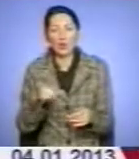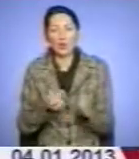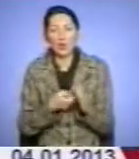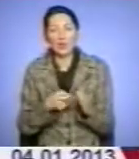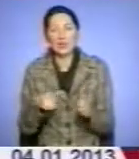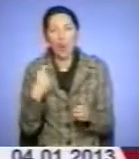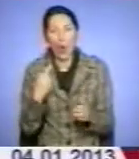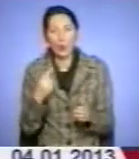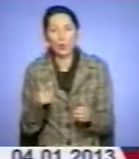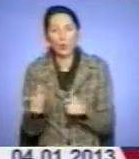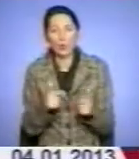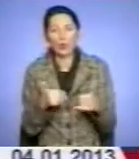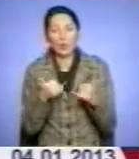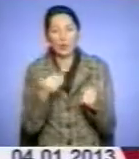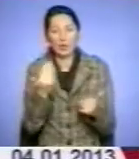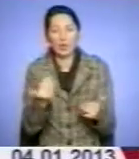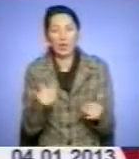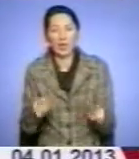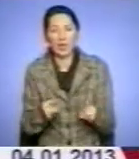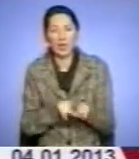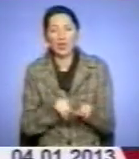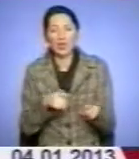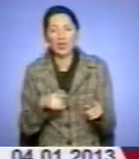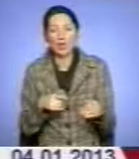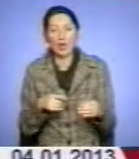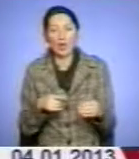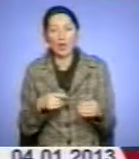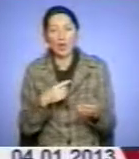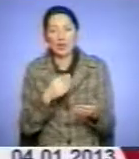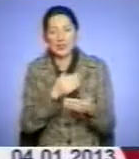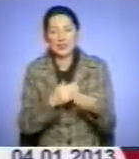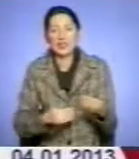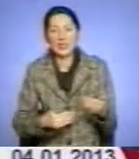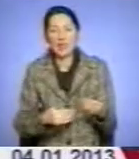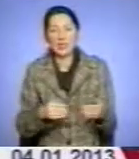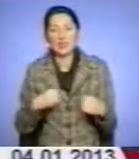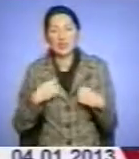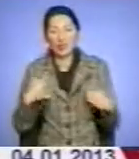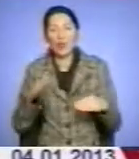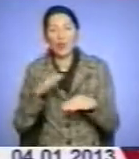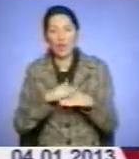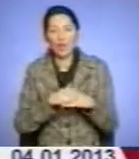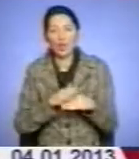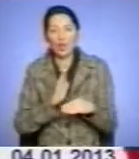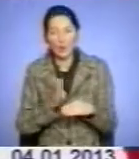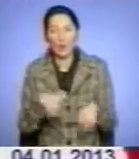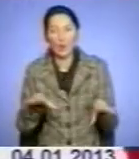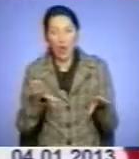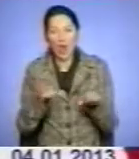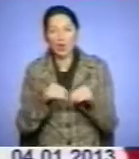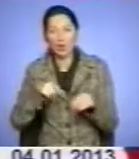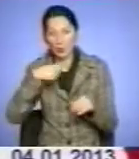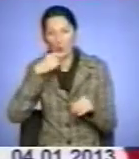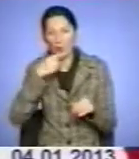них також інсценізацію святкової вечері, тобто навіть саму святкову вечері ми будемо разом з ними. Із